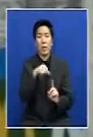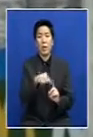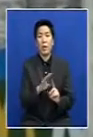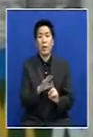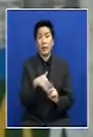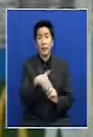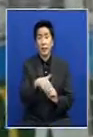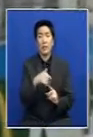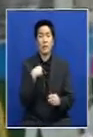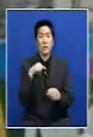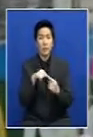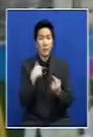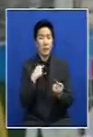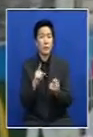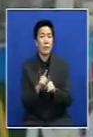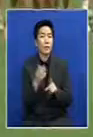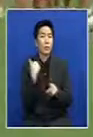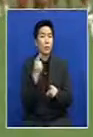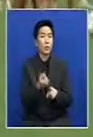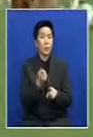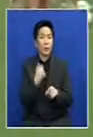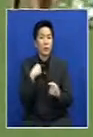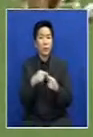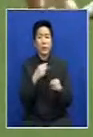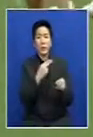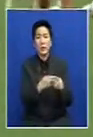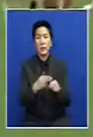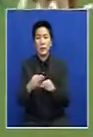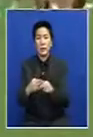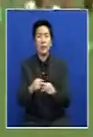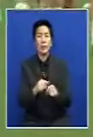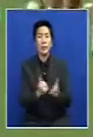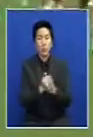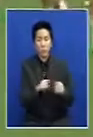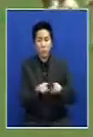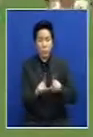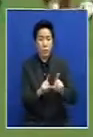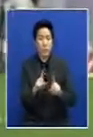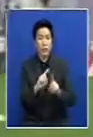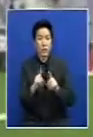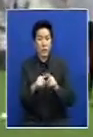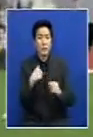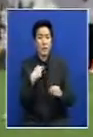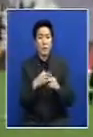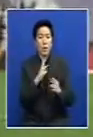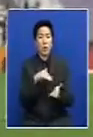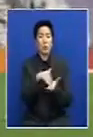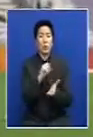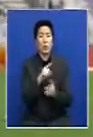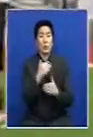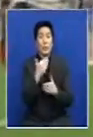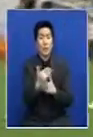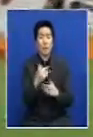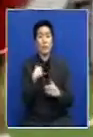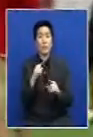รุกมีบาลาสดุสซากนะครับอากัสเอลเล็กนะครับรวมไปถึงคริสเซนเนเมตเป็นตัวขับเคลื่อนโดยที่มีอดัมสลายเป็นศูนย์หน้าตัวเป้